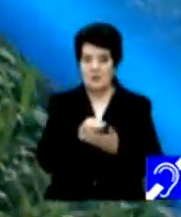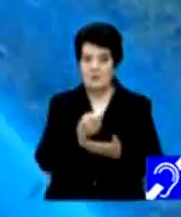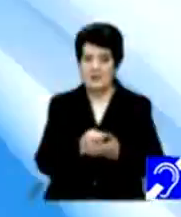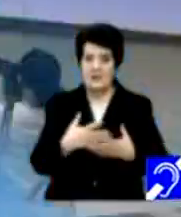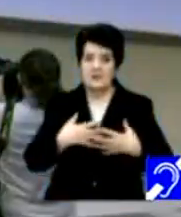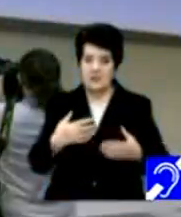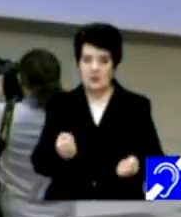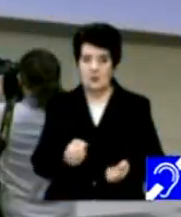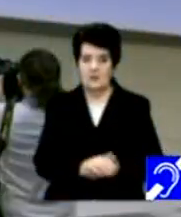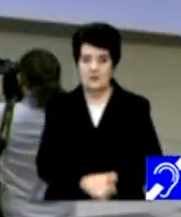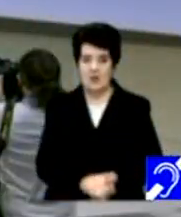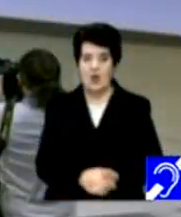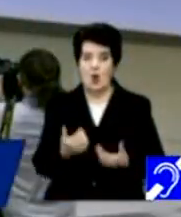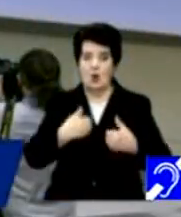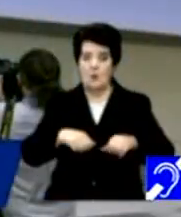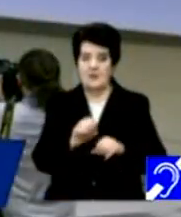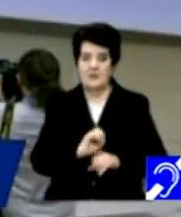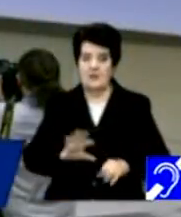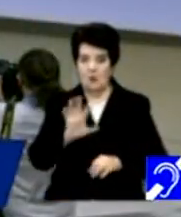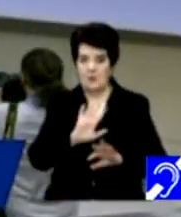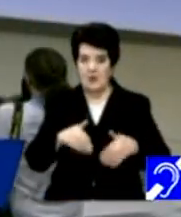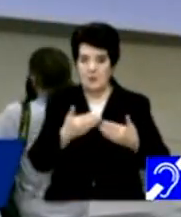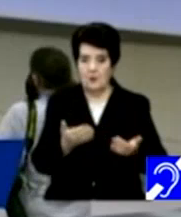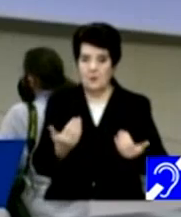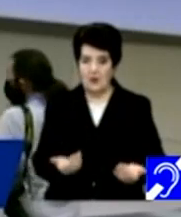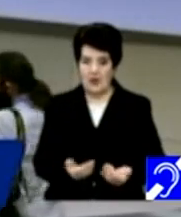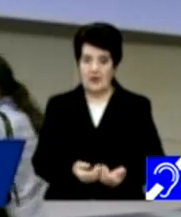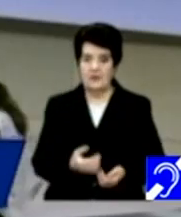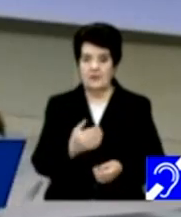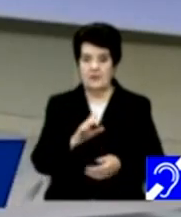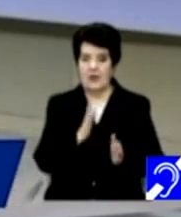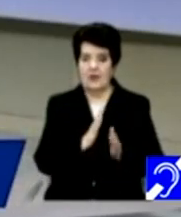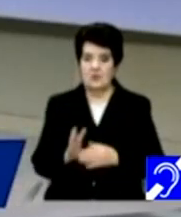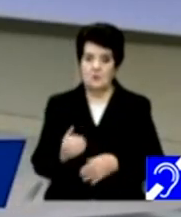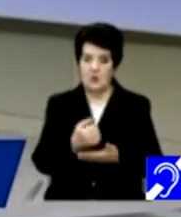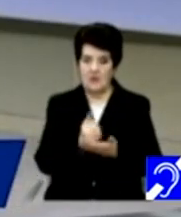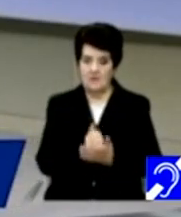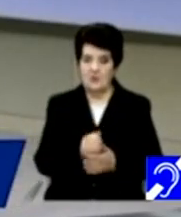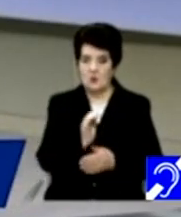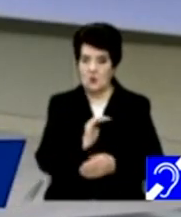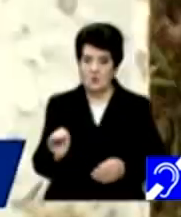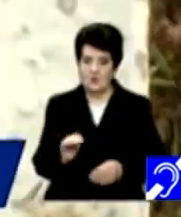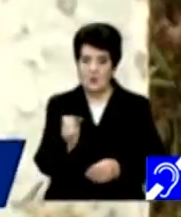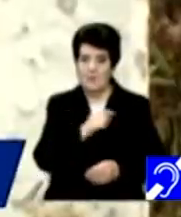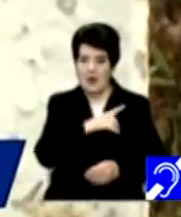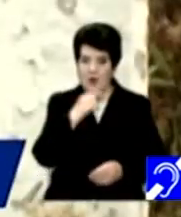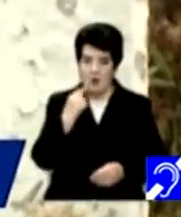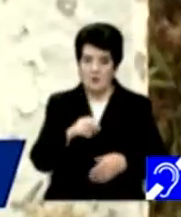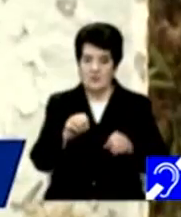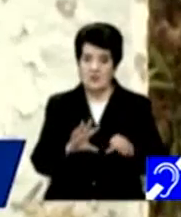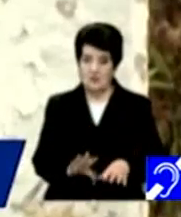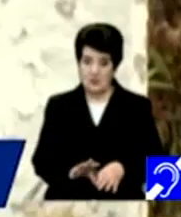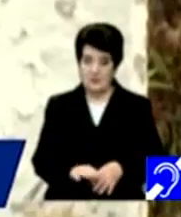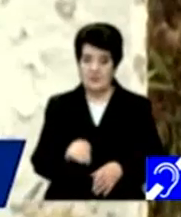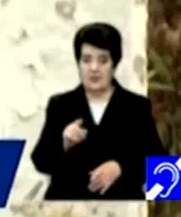sănătoase. Comisia Europeană a propus astăzi înăsprirea regimului de vize pentru oficialii din Belarus. Decizia are la